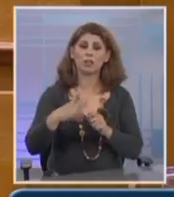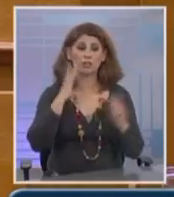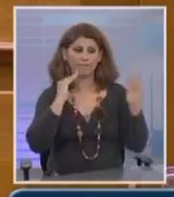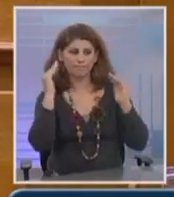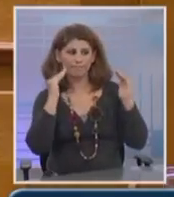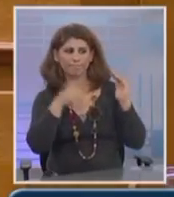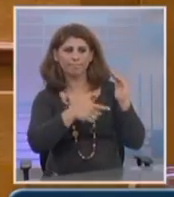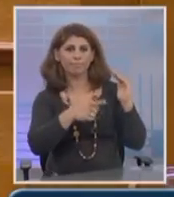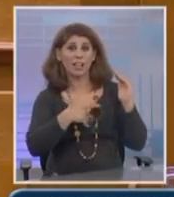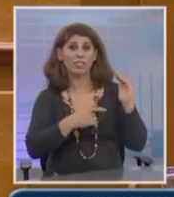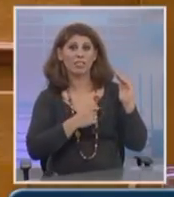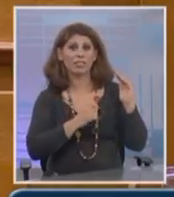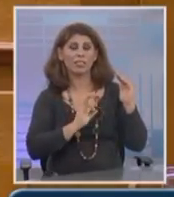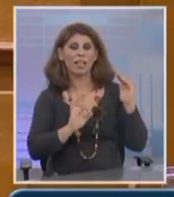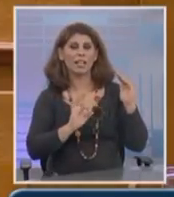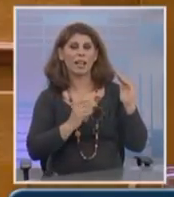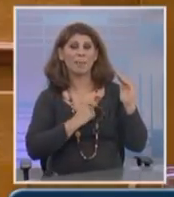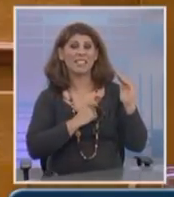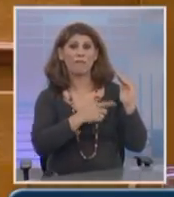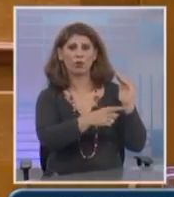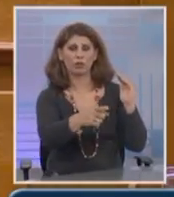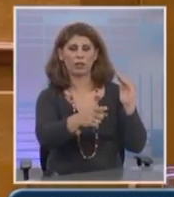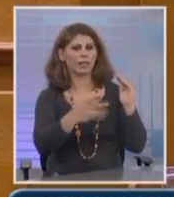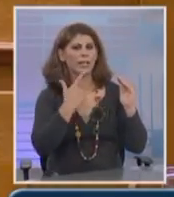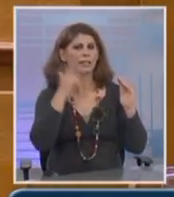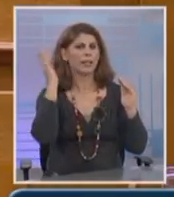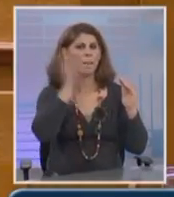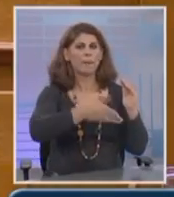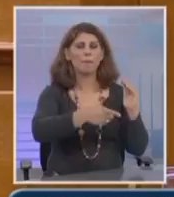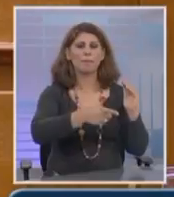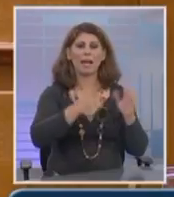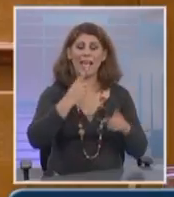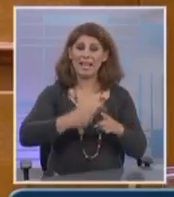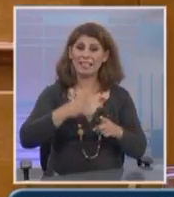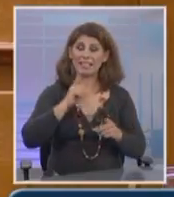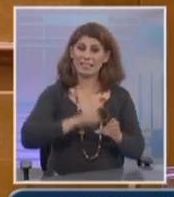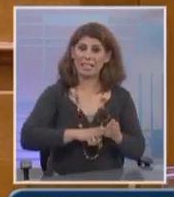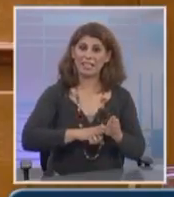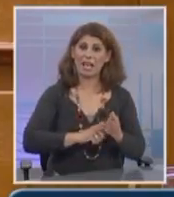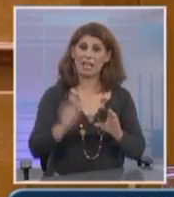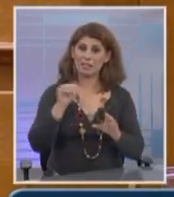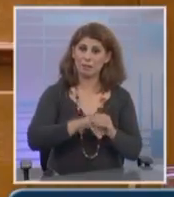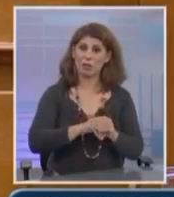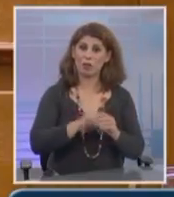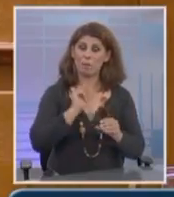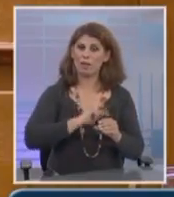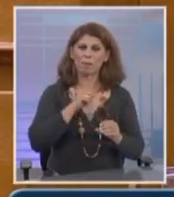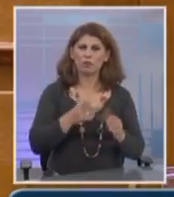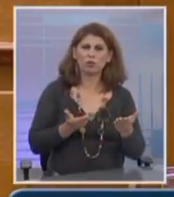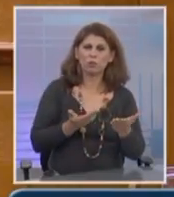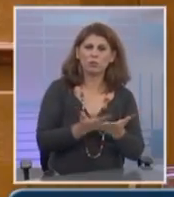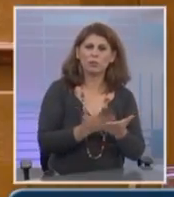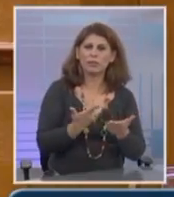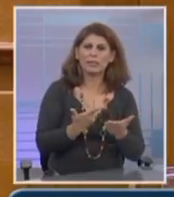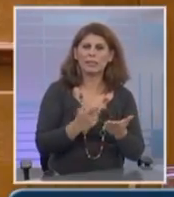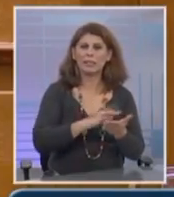σας. Γιατί σας επέβαλαν, κύριε Τσίπρα, την Ελληνική Εταιρεία Συμμετοχών και Περιουσίας έτσι όπως την προτείνατε? Απαντήστε μας, γιατί έχει ζωή